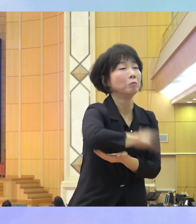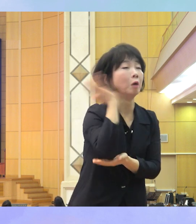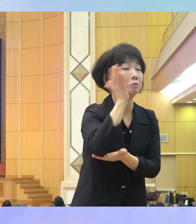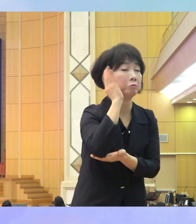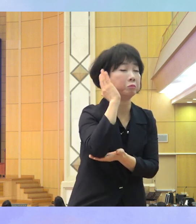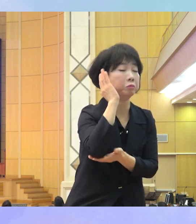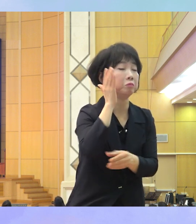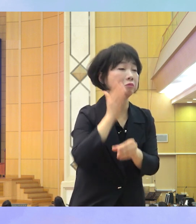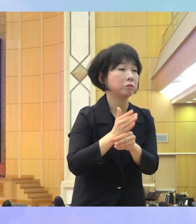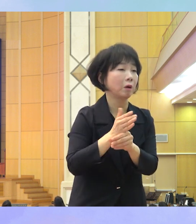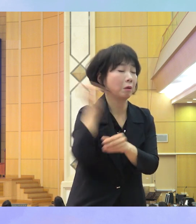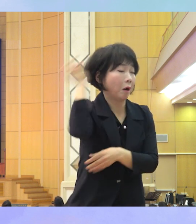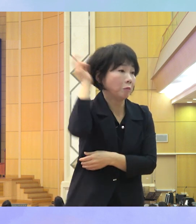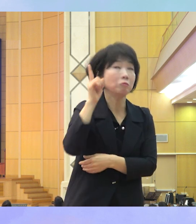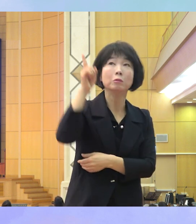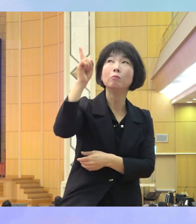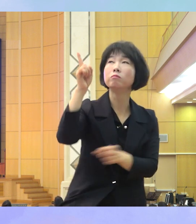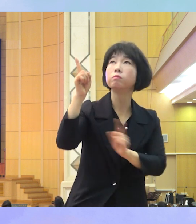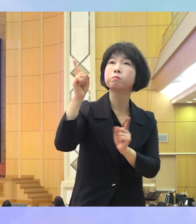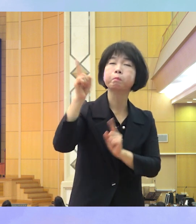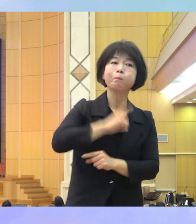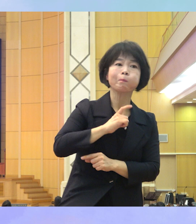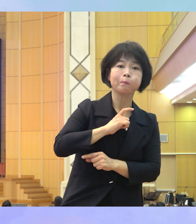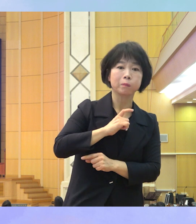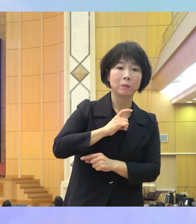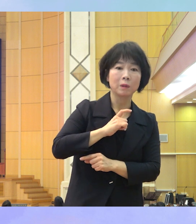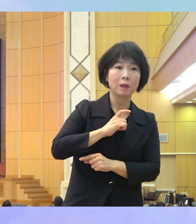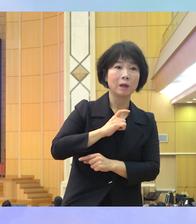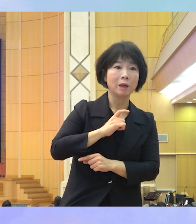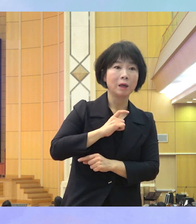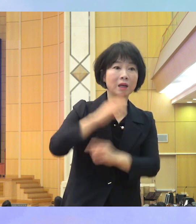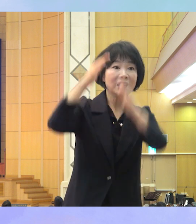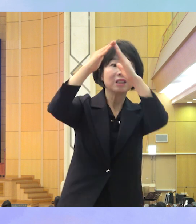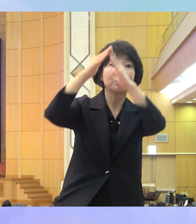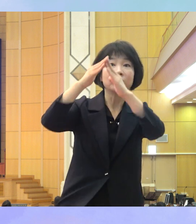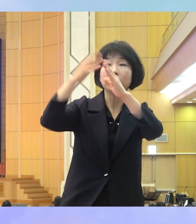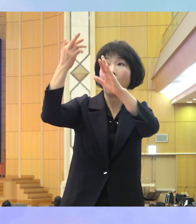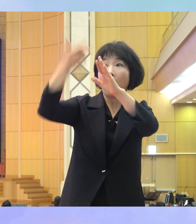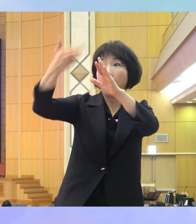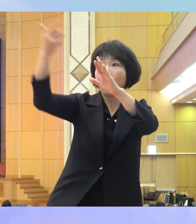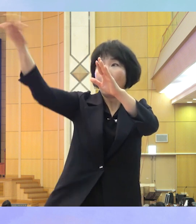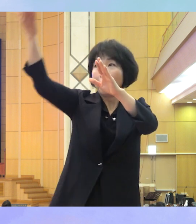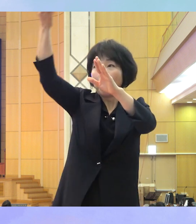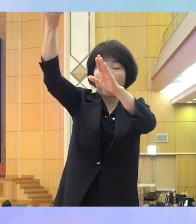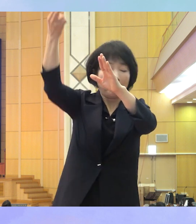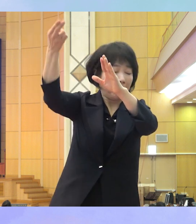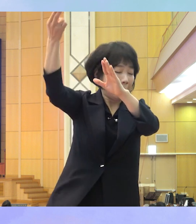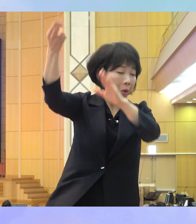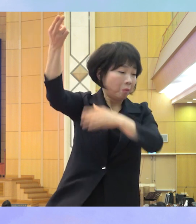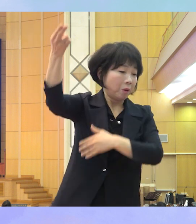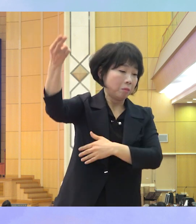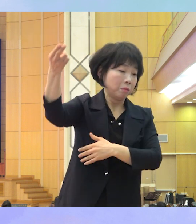예수님이 있는 방 안에 그냥 무릎팍 앞에다가 내리니까 주님께서